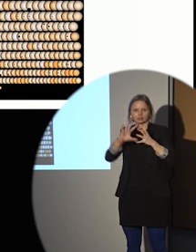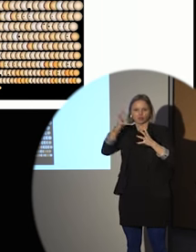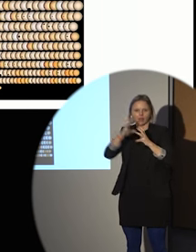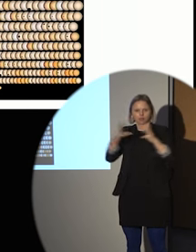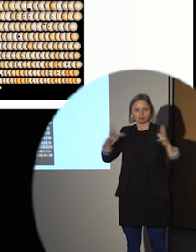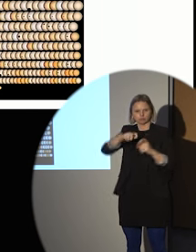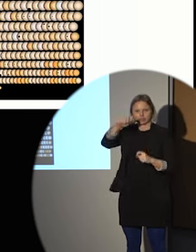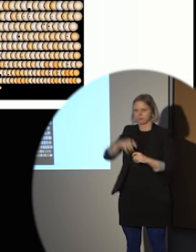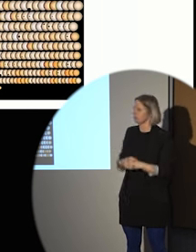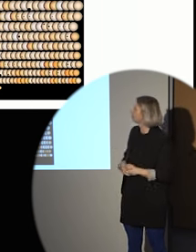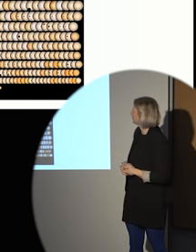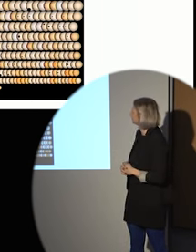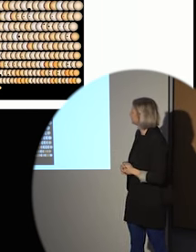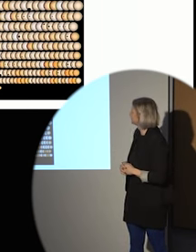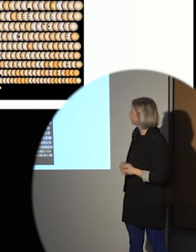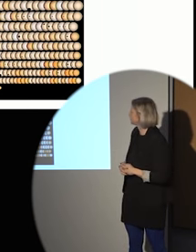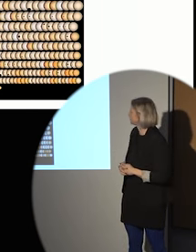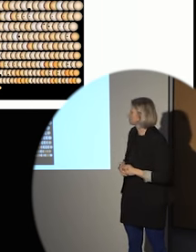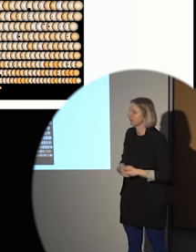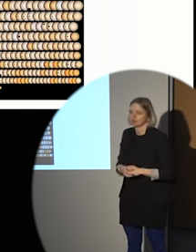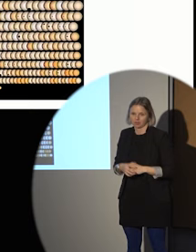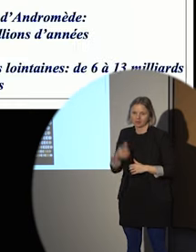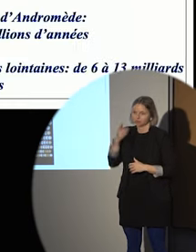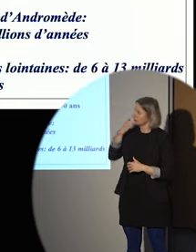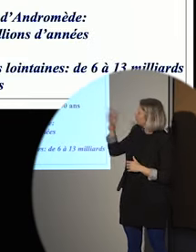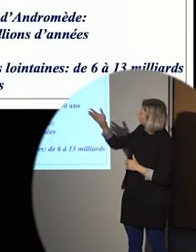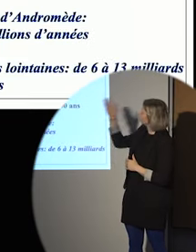milliers, probablement des centaines de milliards.